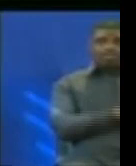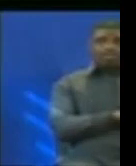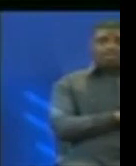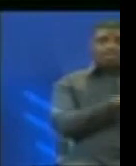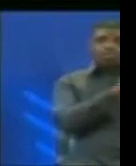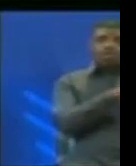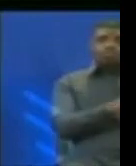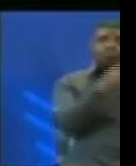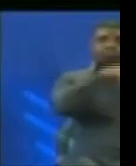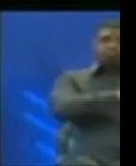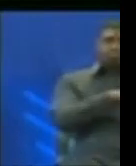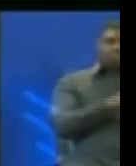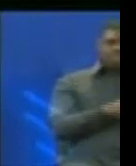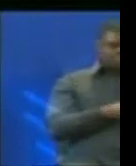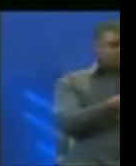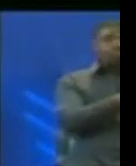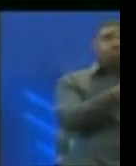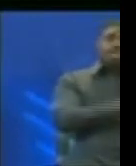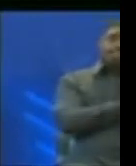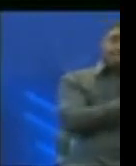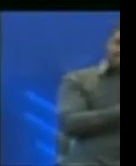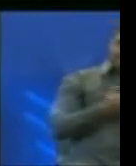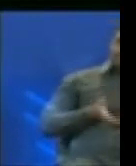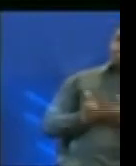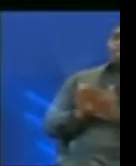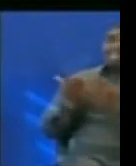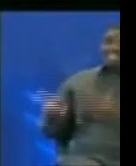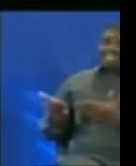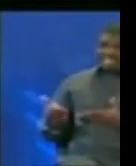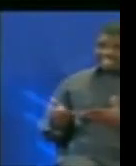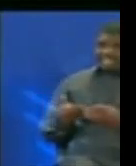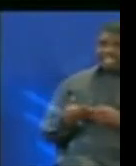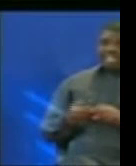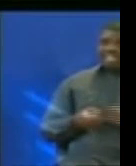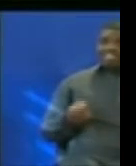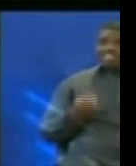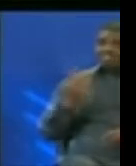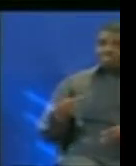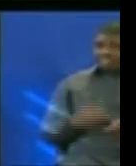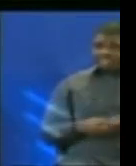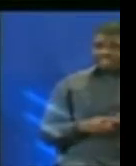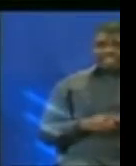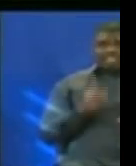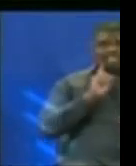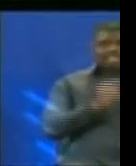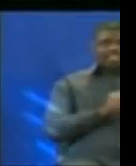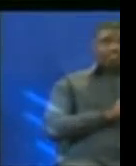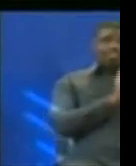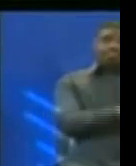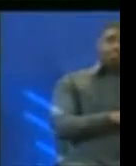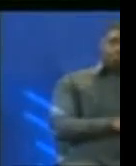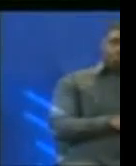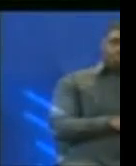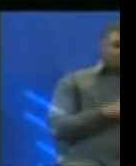umo, zinapewa kibali. Meli ya kisasa ina injini mbili, ina navigation facilities zote, kuna